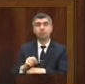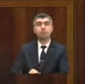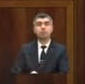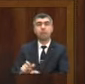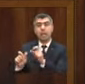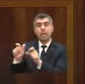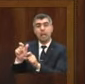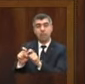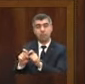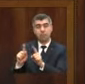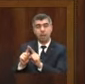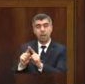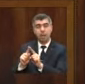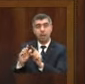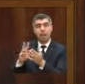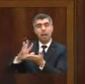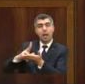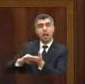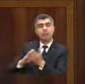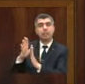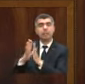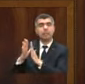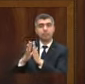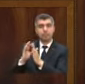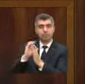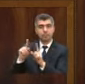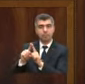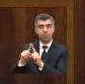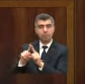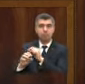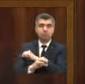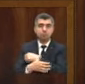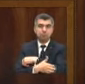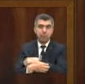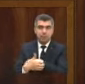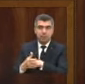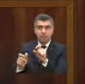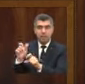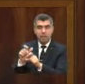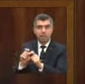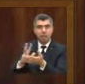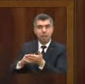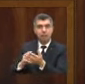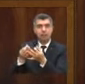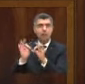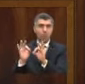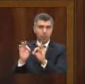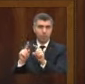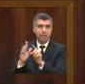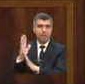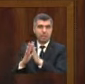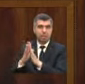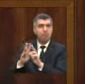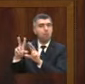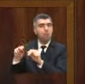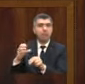ديال الرميد حتى هما غادي يجيو باش تكون تغطية صحية واحدة. معنى ذلك غادي يكون واحد إصلاح مؤسساتي للصندوق الوطني